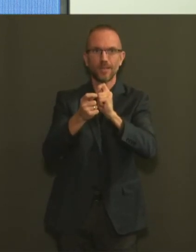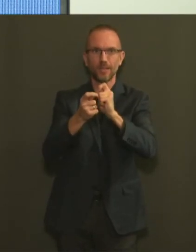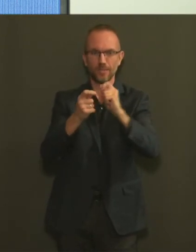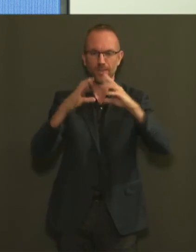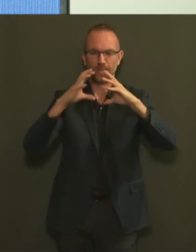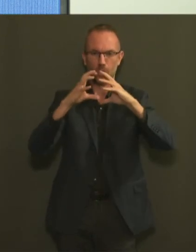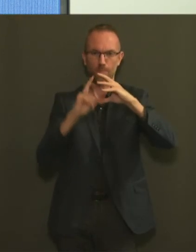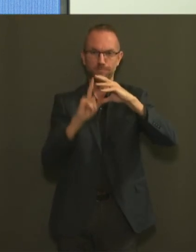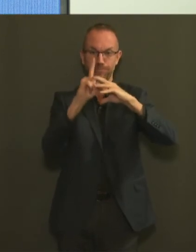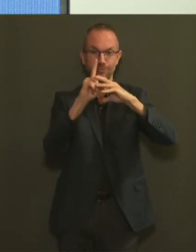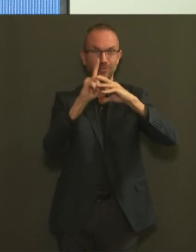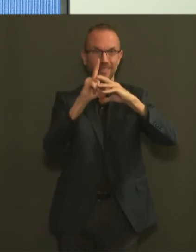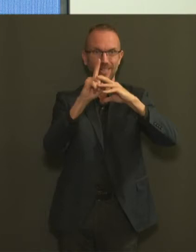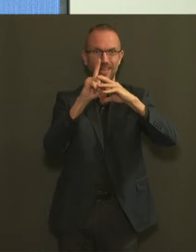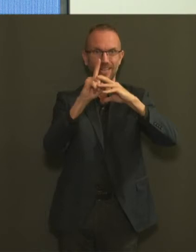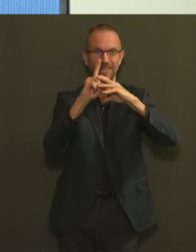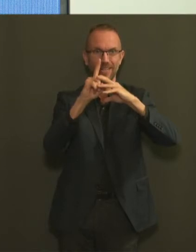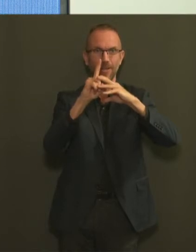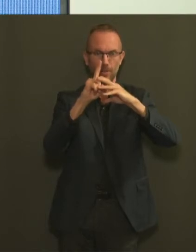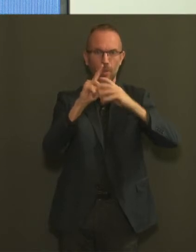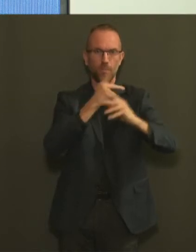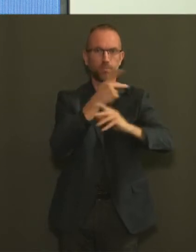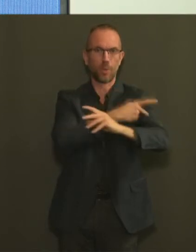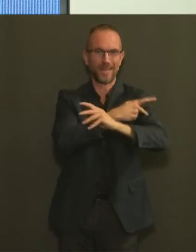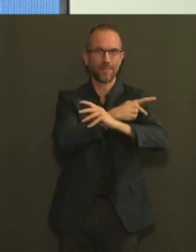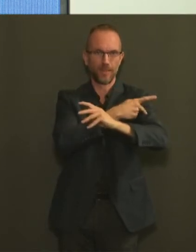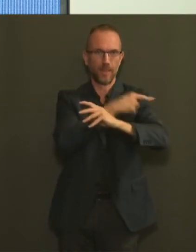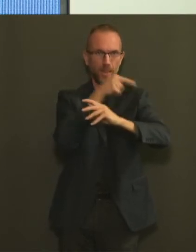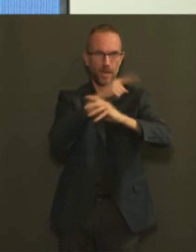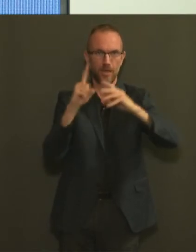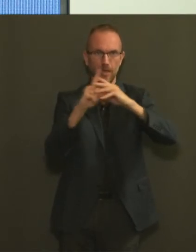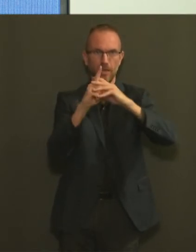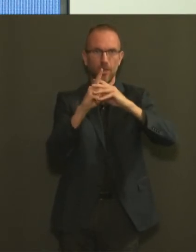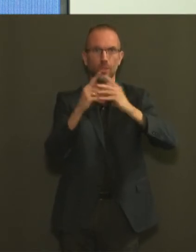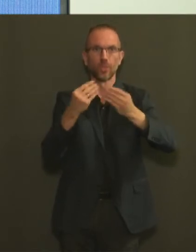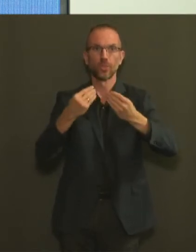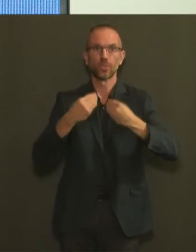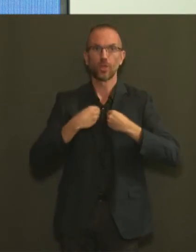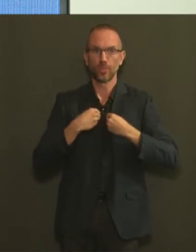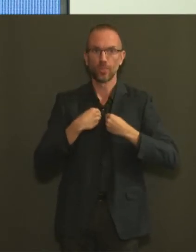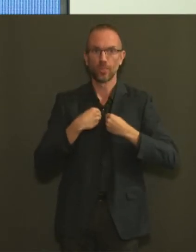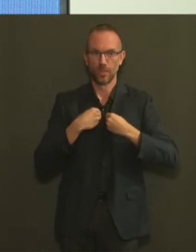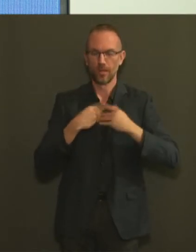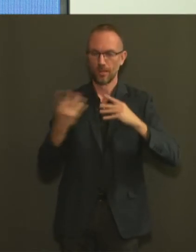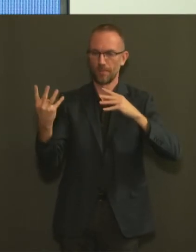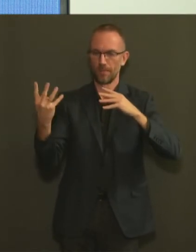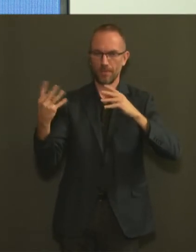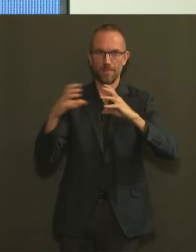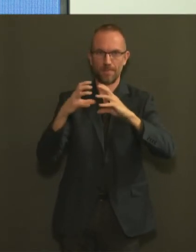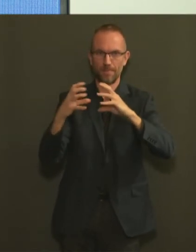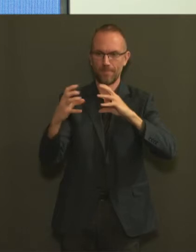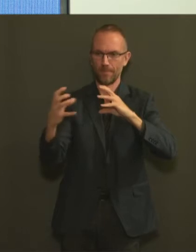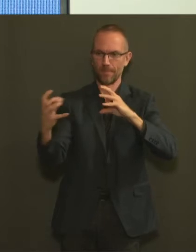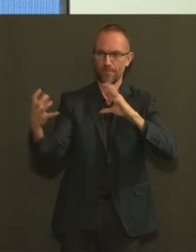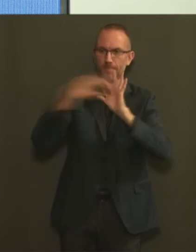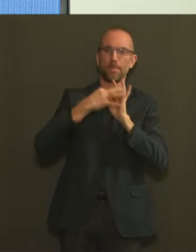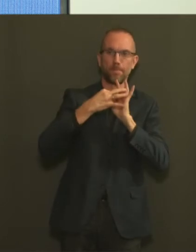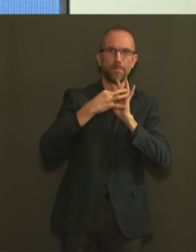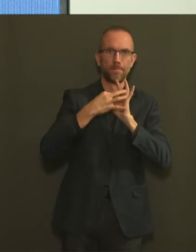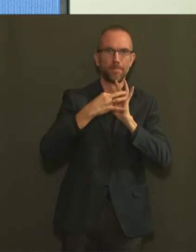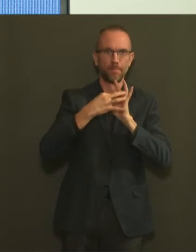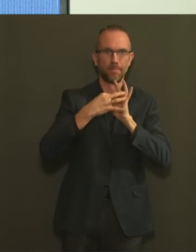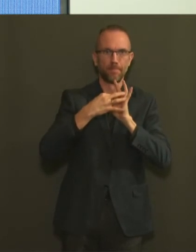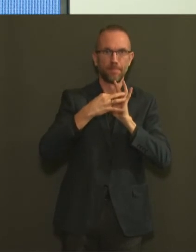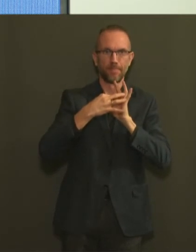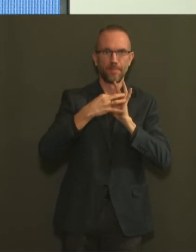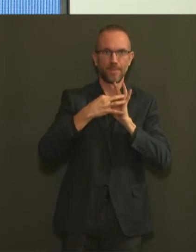à un endroit où elle permet une meilleure fixation et l'autre où elle permet une meilleure intériorisation